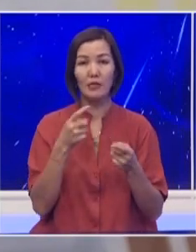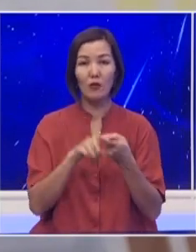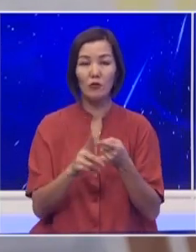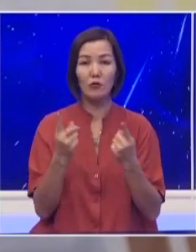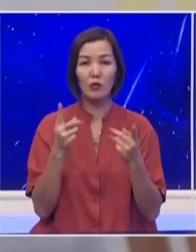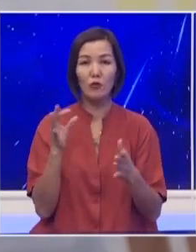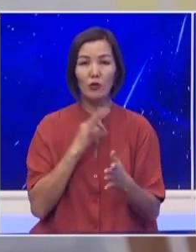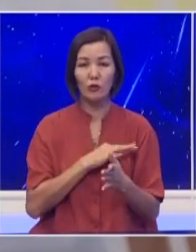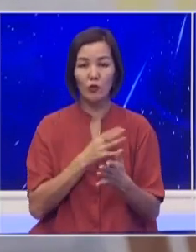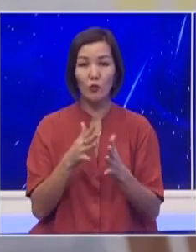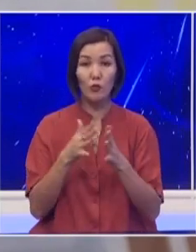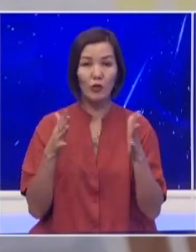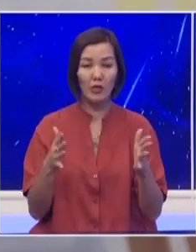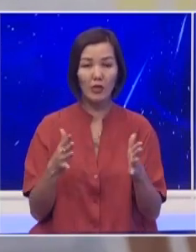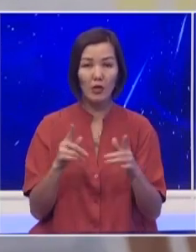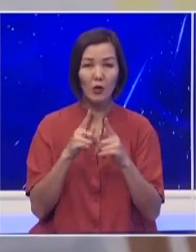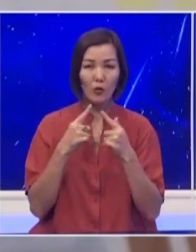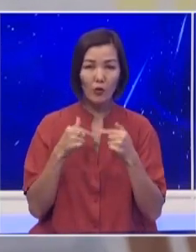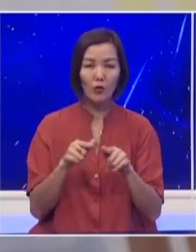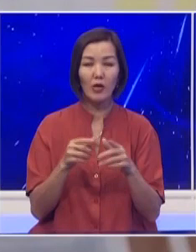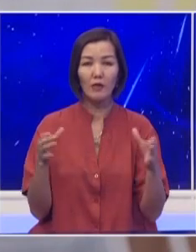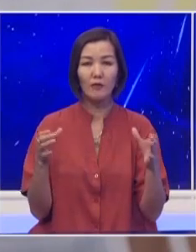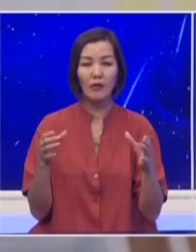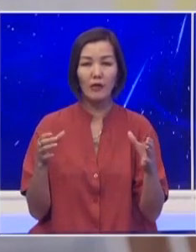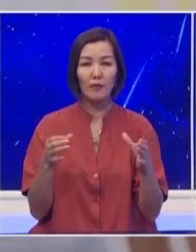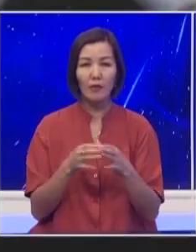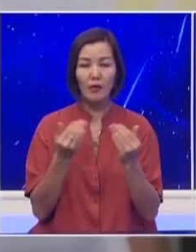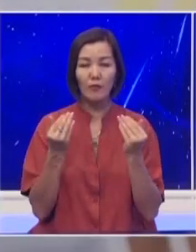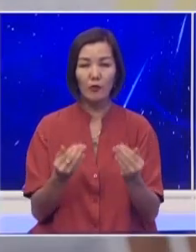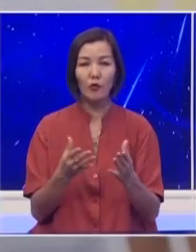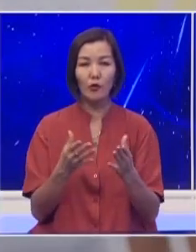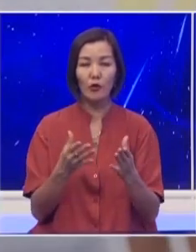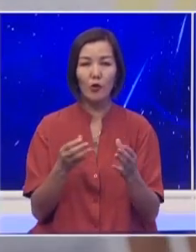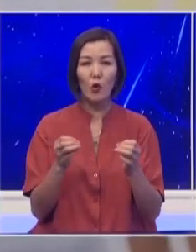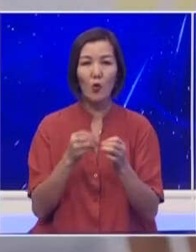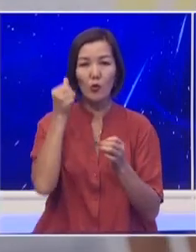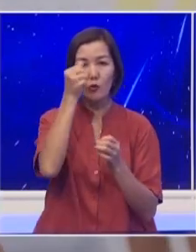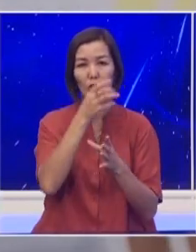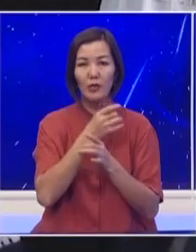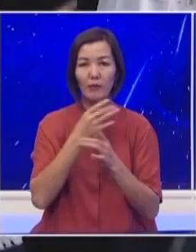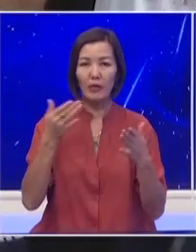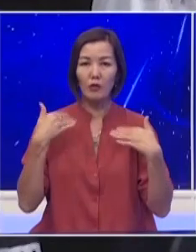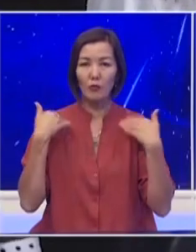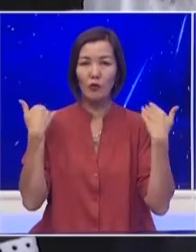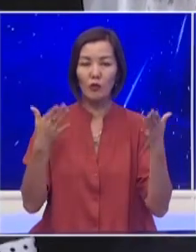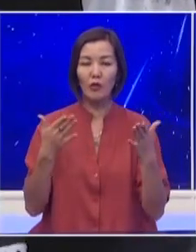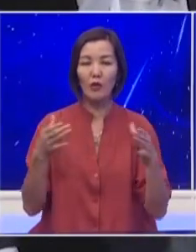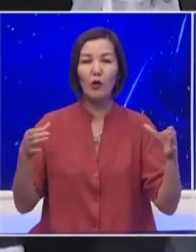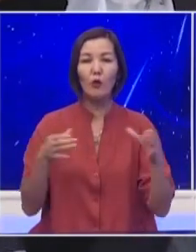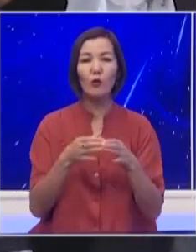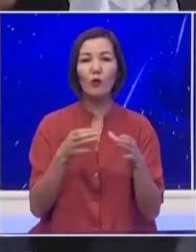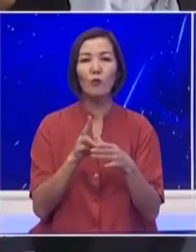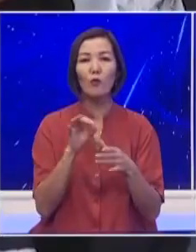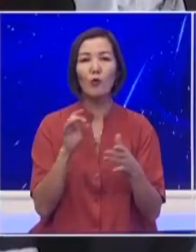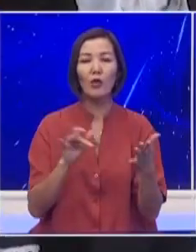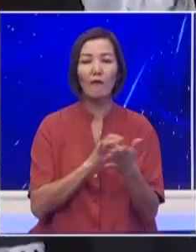үлкен. Сондықтан құрылған мекемеміздің бүгінгі өзінің 10 жылдығы құтты болсын. Ұйым сонымен қатар Қонаев қаласы